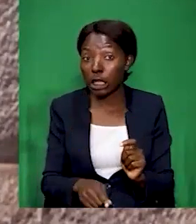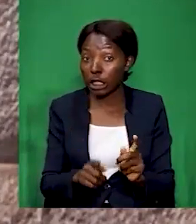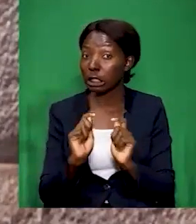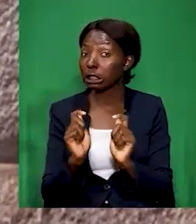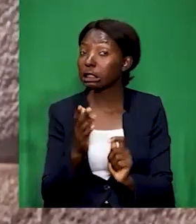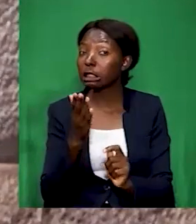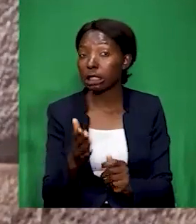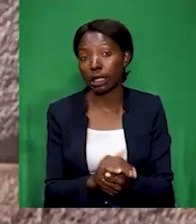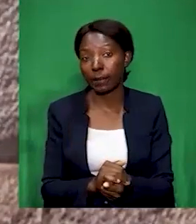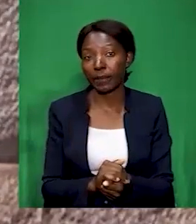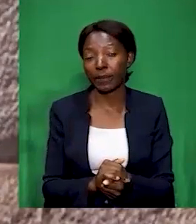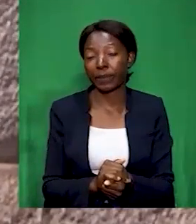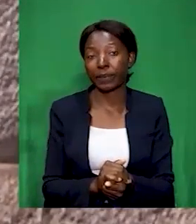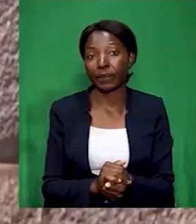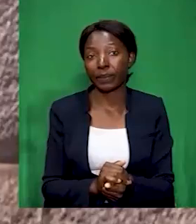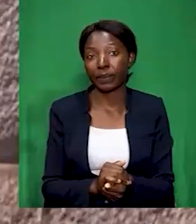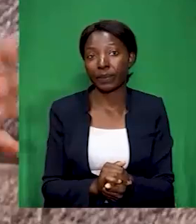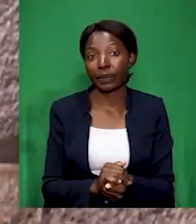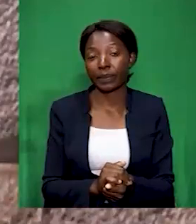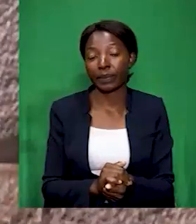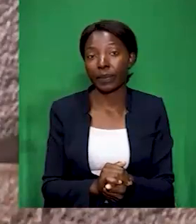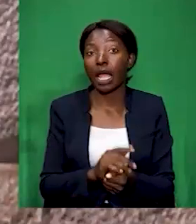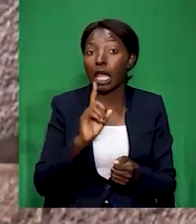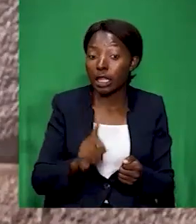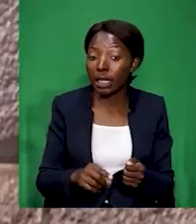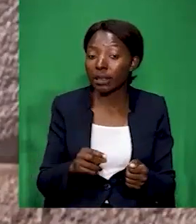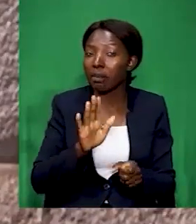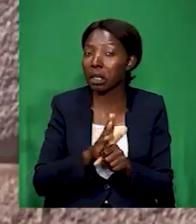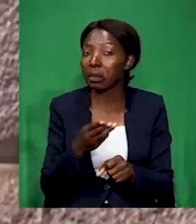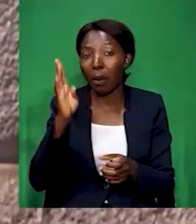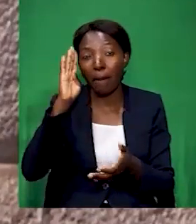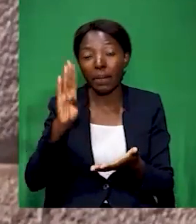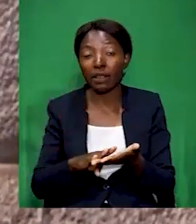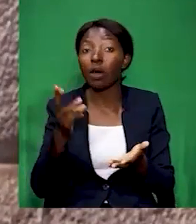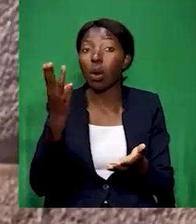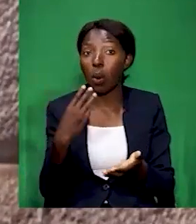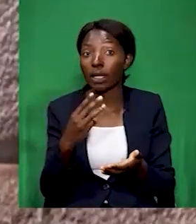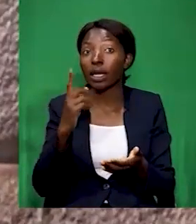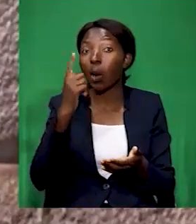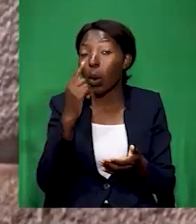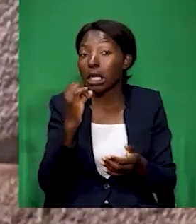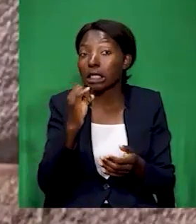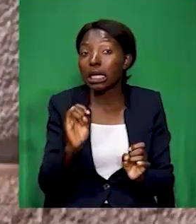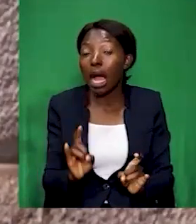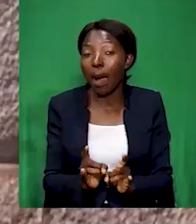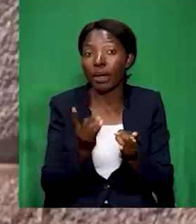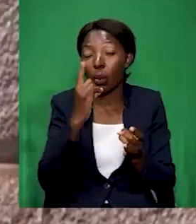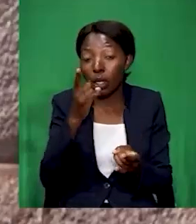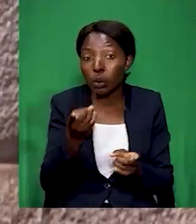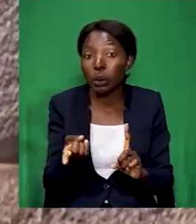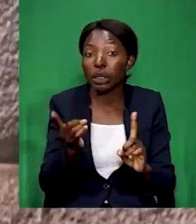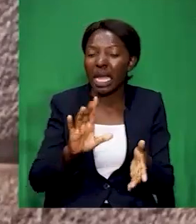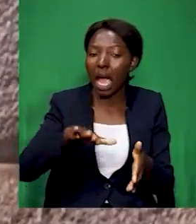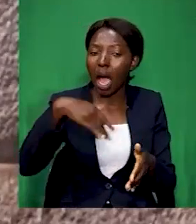panguva iyoyo yaitongoriwo theological incentive yaitenderera yaiva yekutiko kana zvikaitika kuti wafira kunze